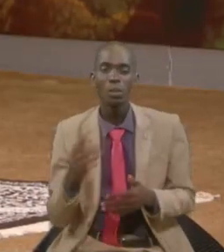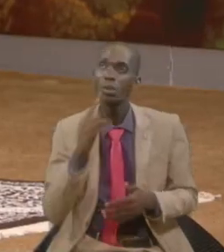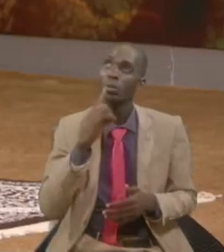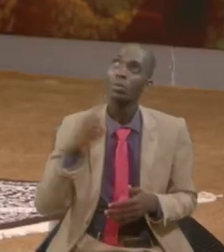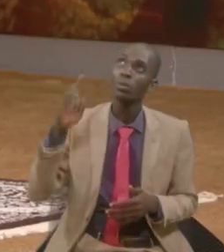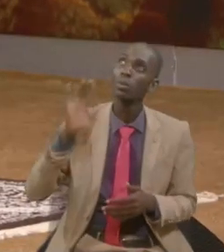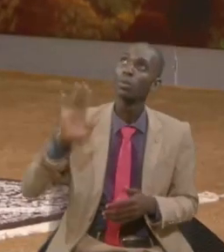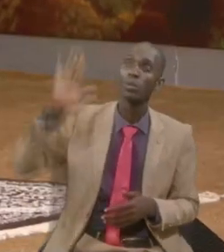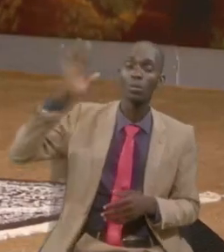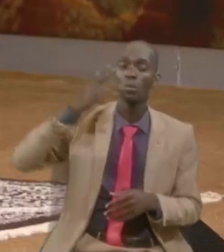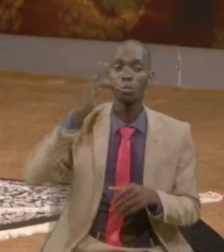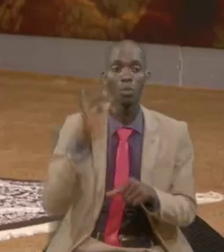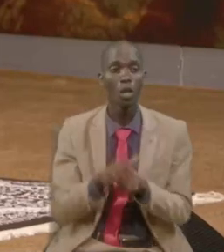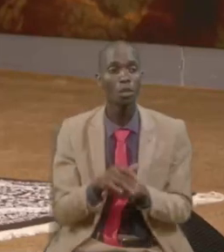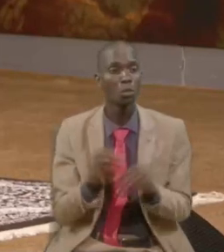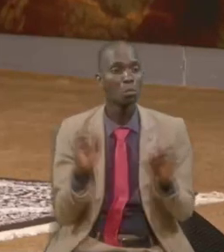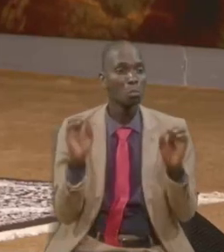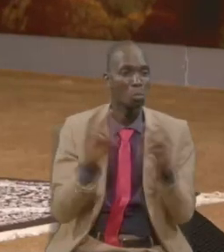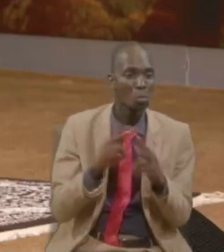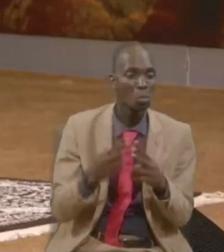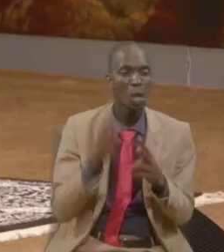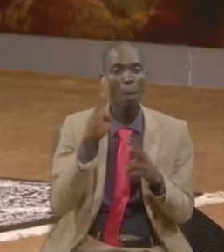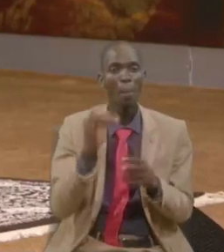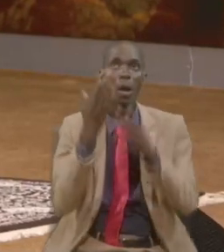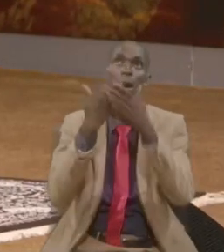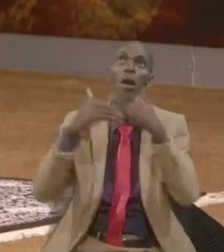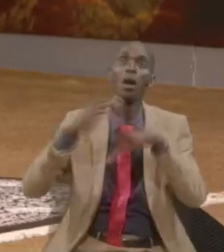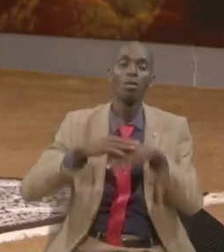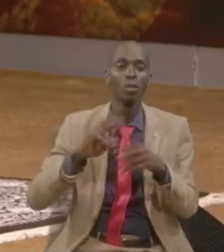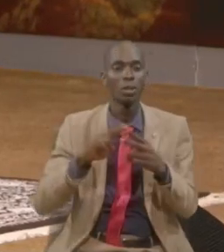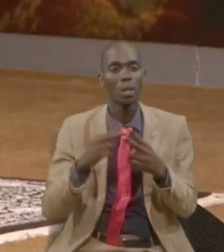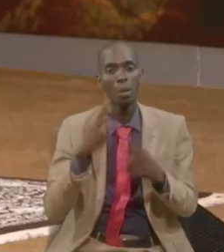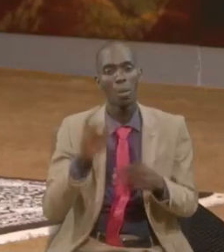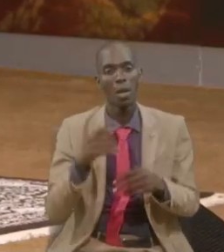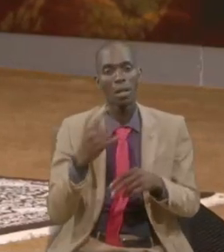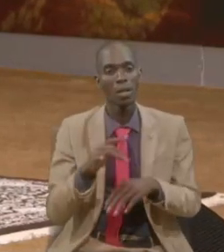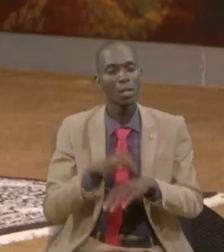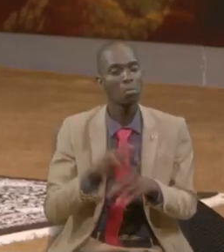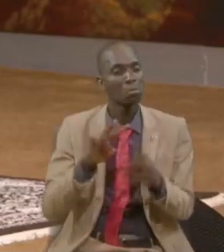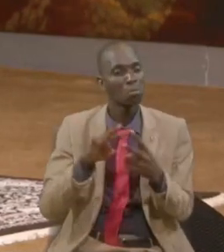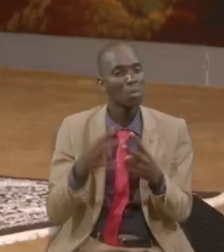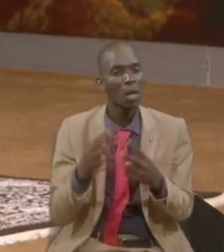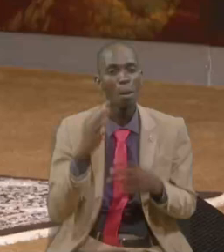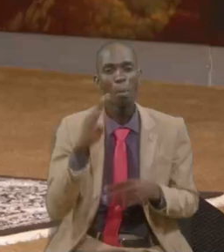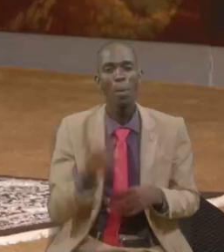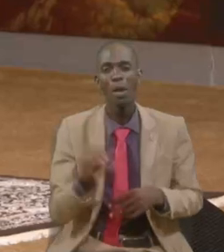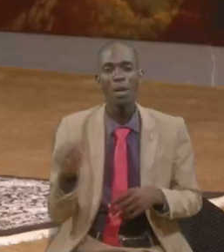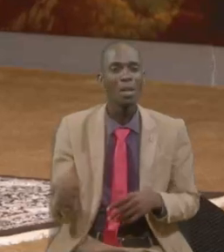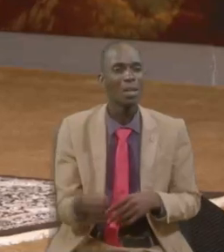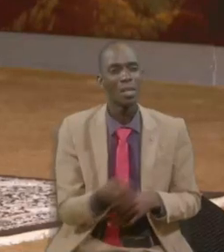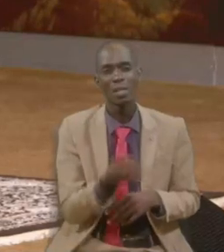jurez ni par le ciel, ni par la terre, ni par